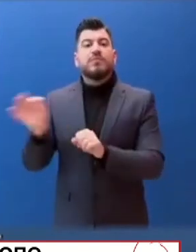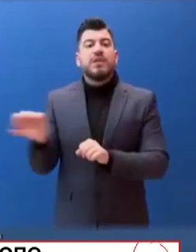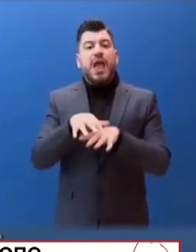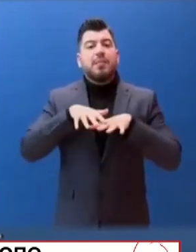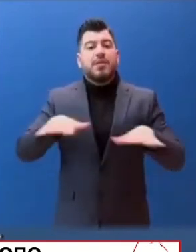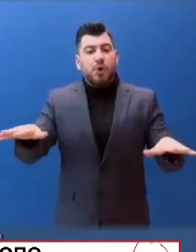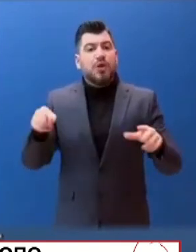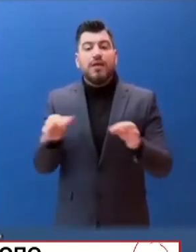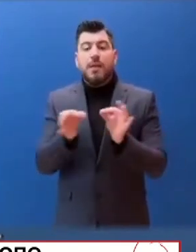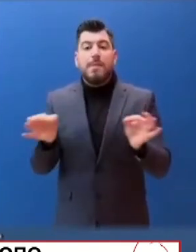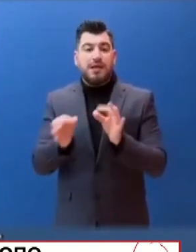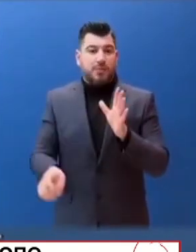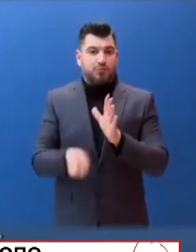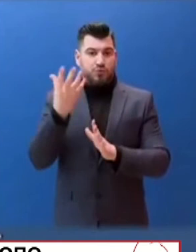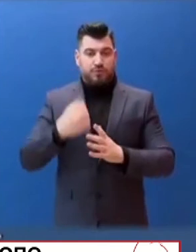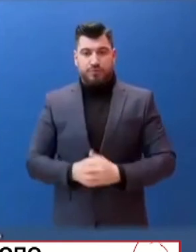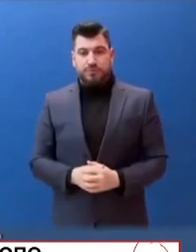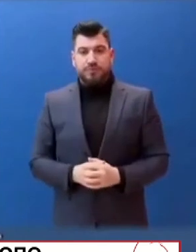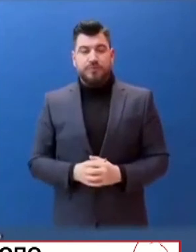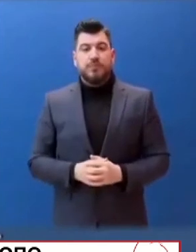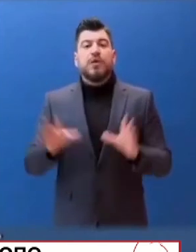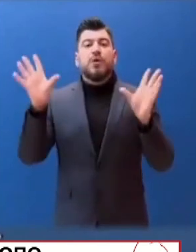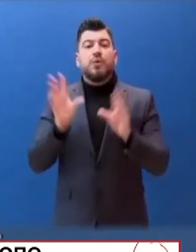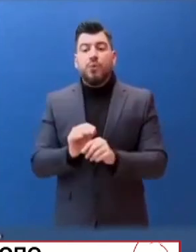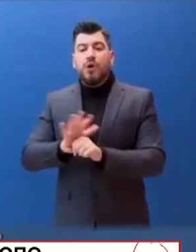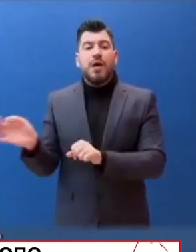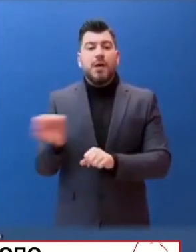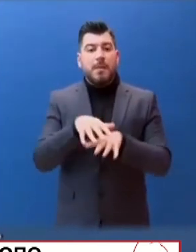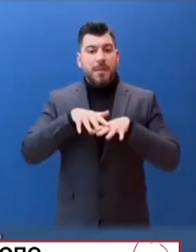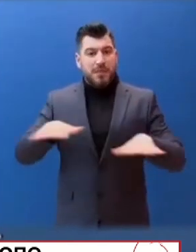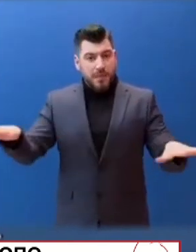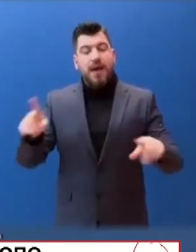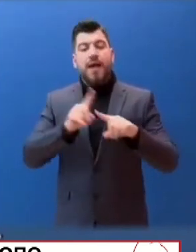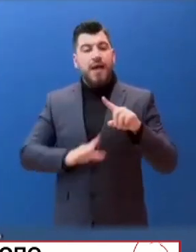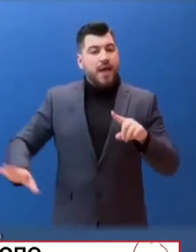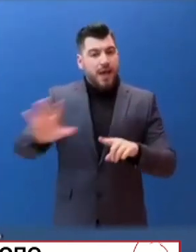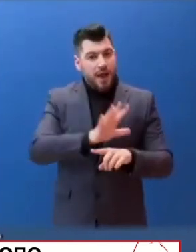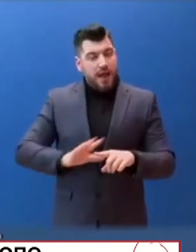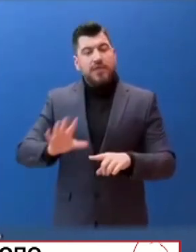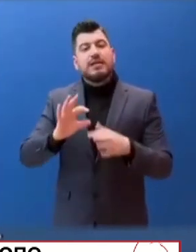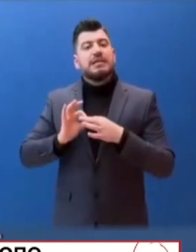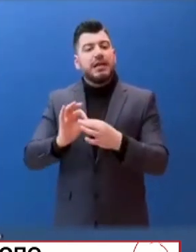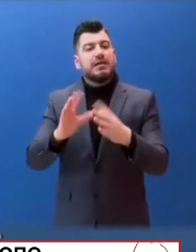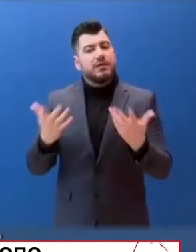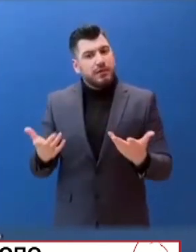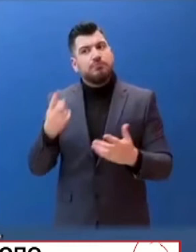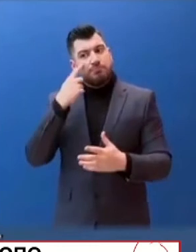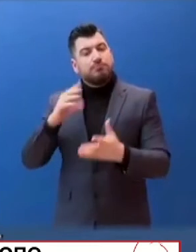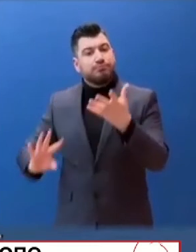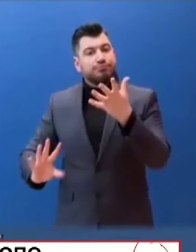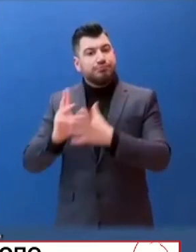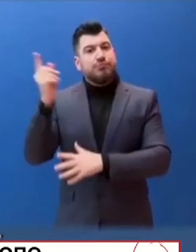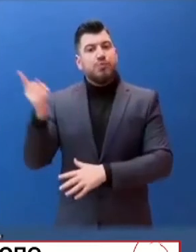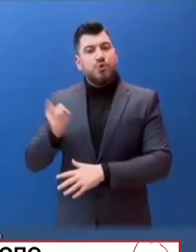τα νέα μέτρα. Σε ό,τι αφορά την επιδημιολογική κατάσταση, η χώρα μας εξακολουθεί να βρίσκεται σε καλύτερη κατάσταση